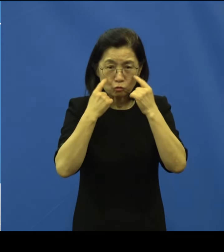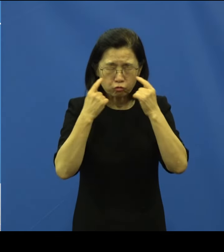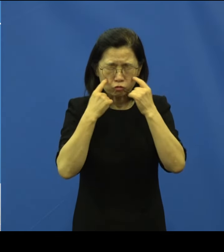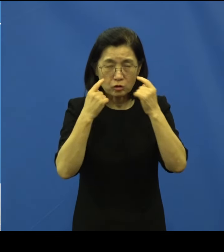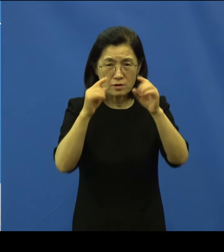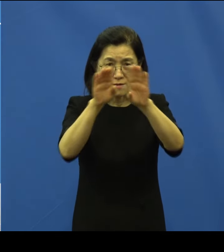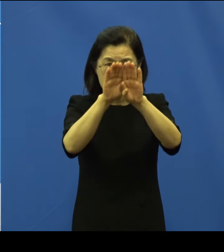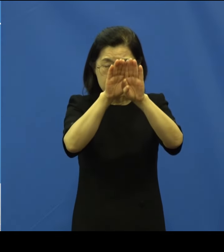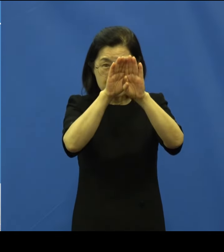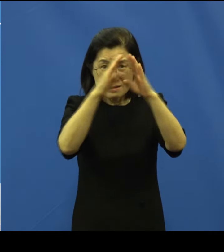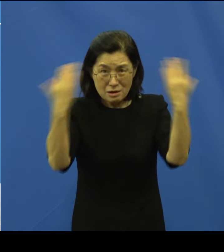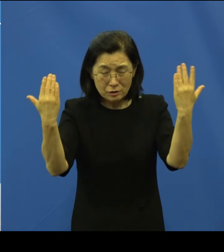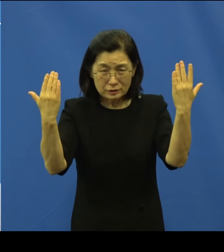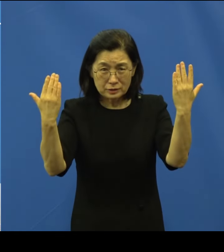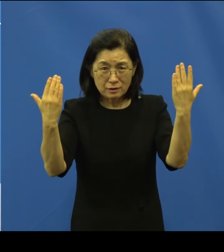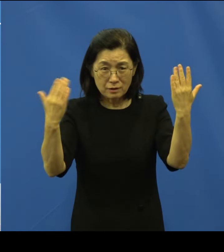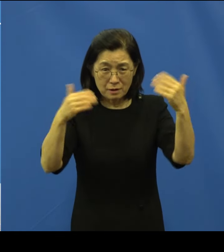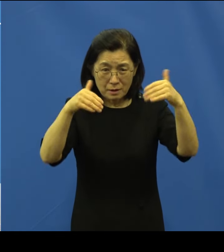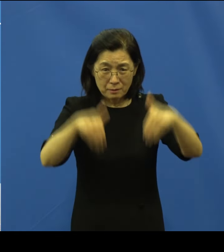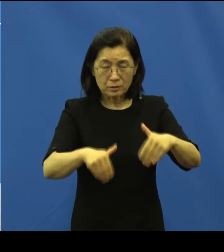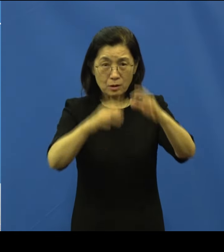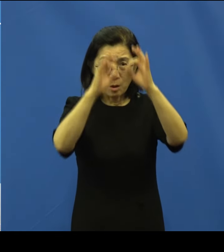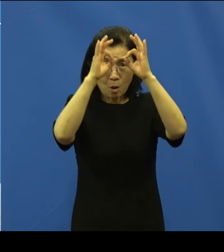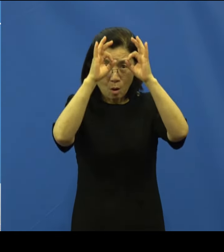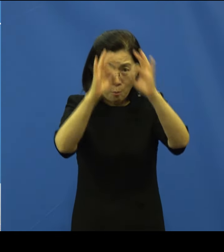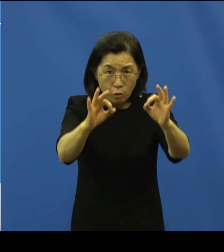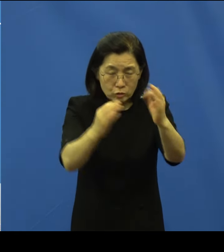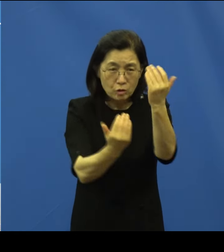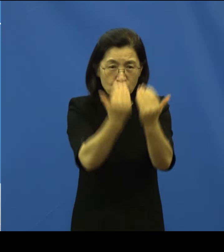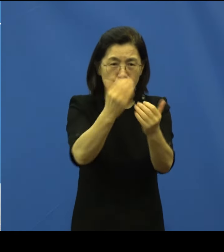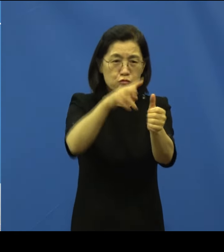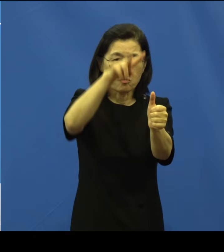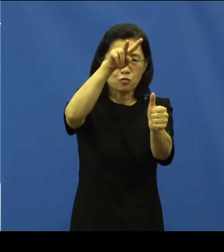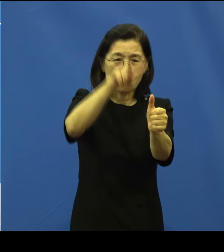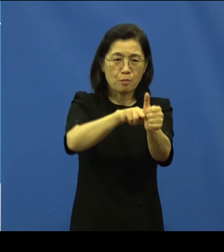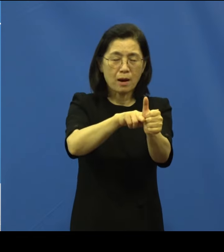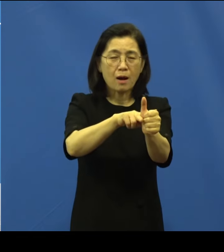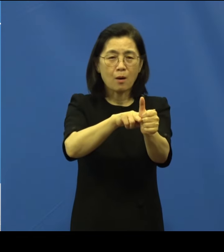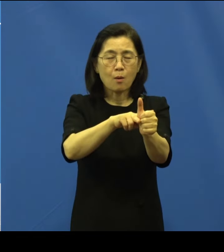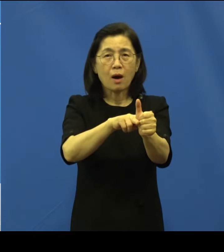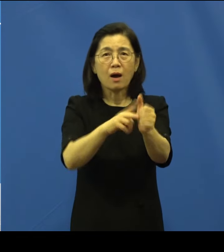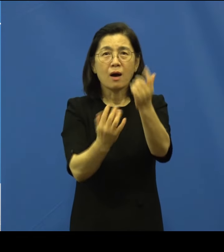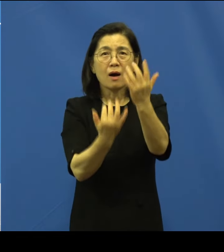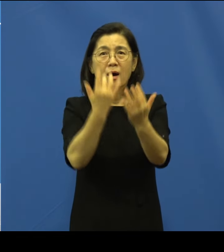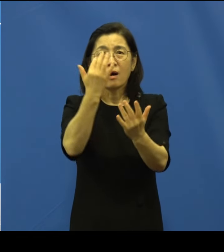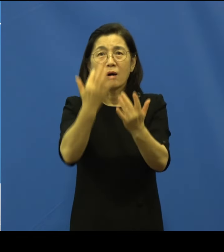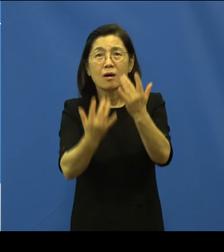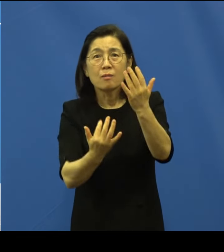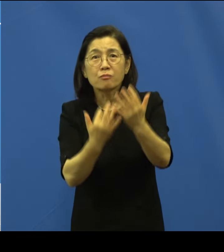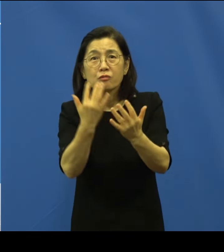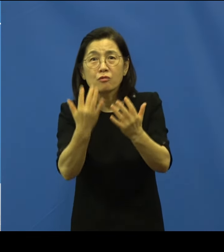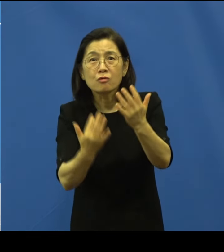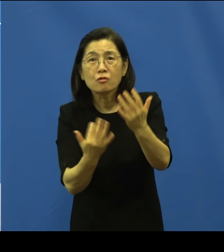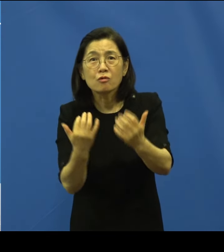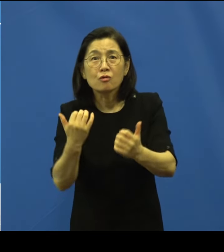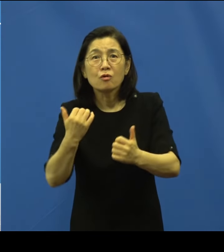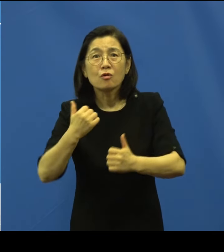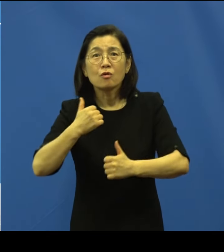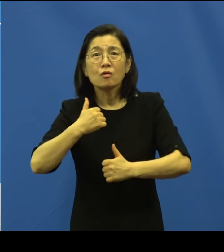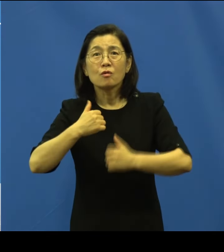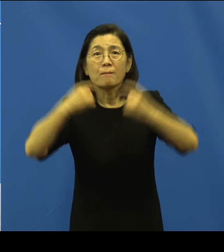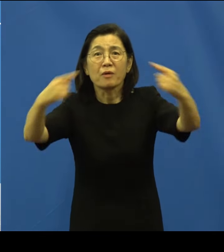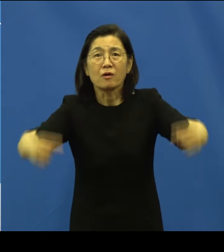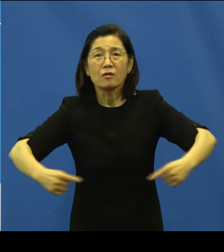그가 보니 불말과 불경거가 산에 가득하여